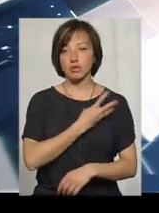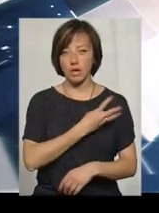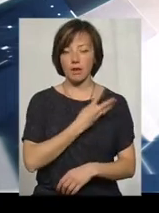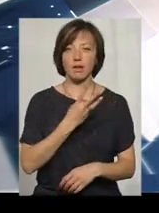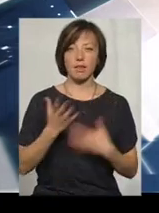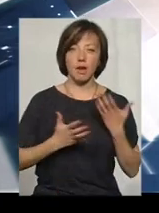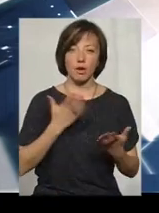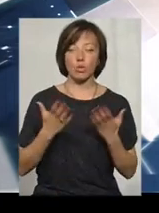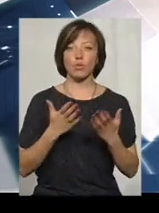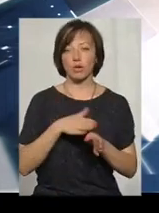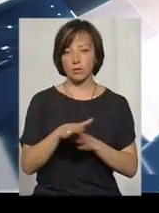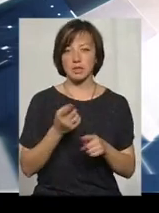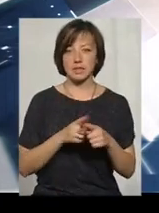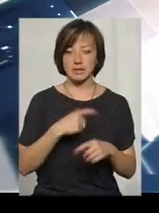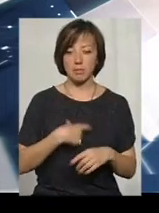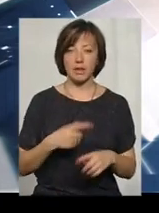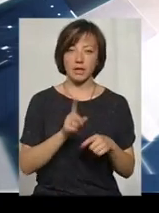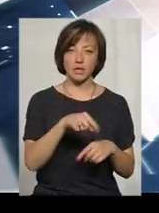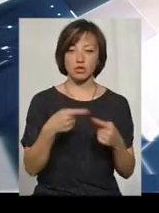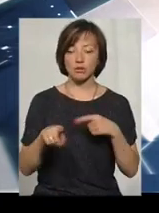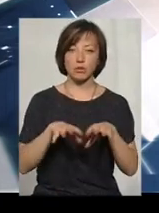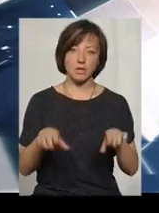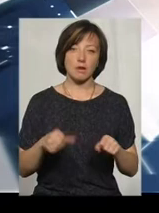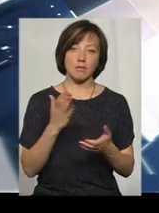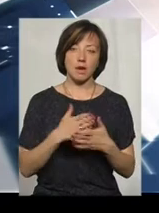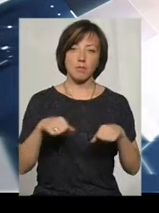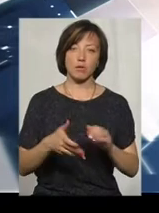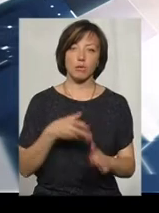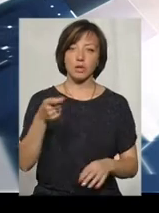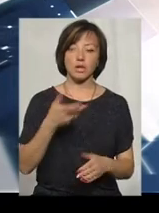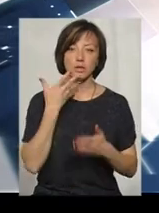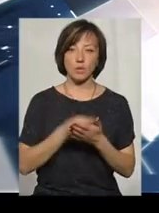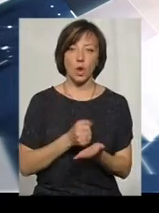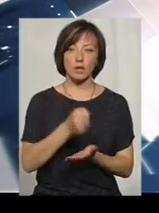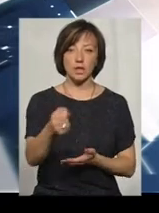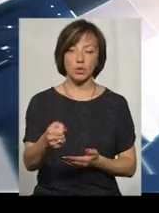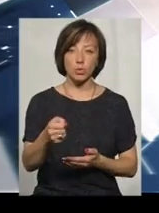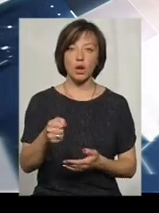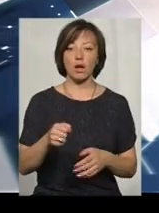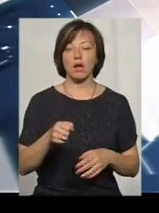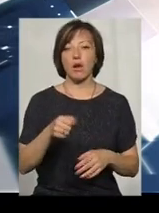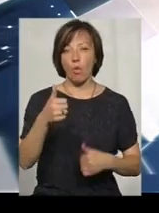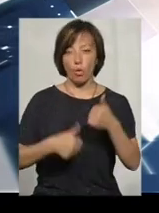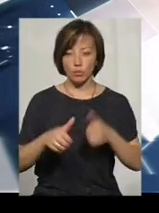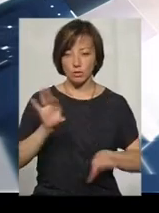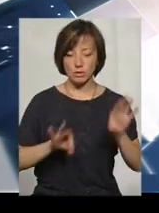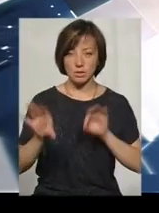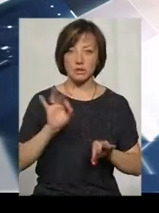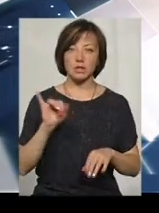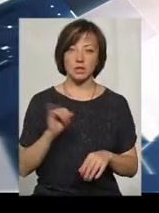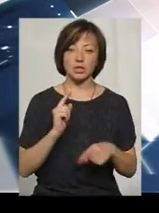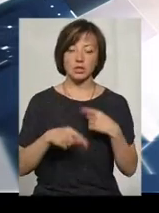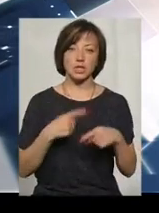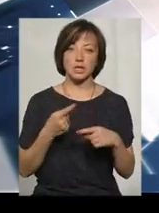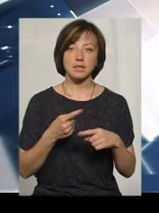і енергію реалізувати себе саме на тій чи іншій посаді, має право подати свою кандидатуру, пройти той конкурс і